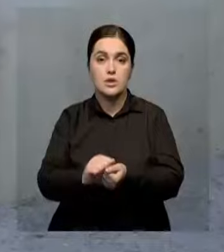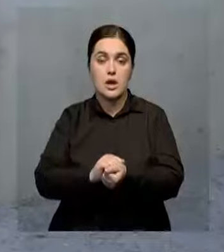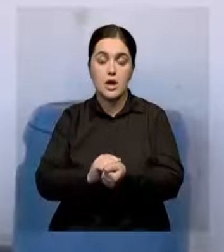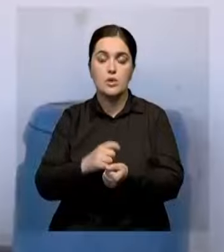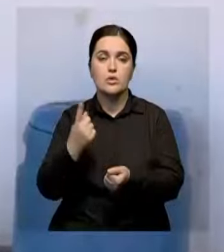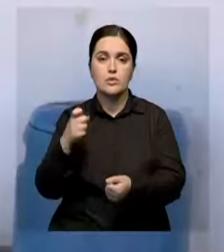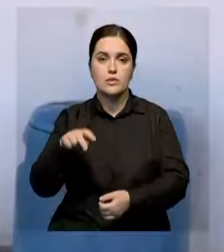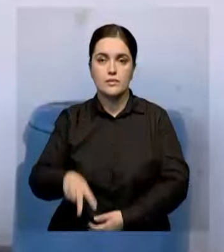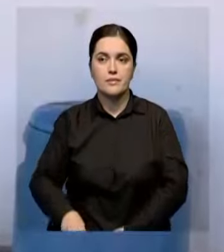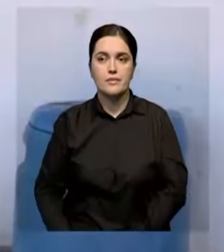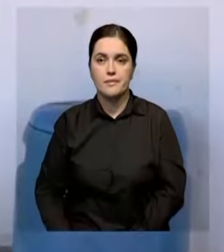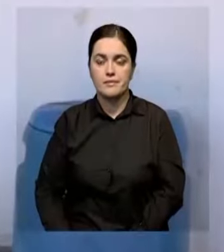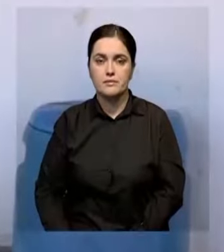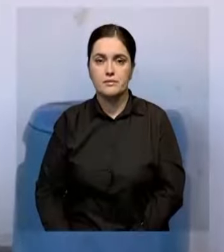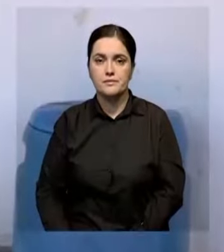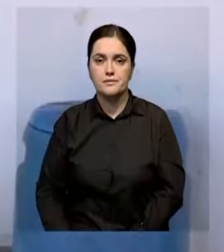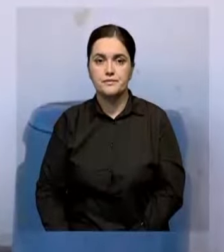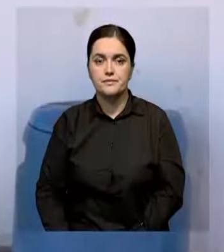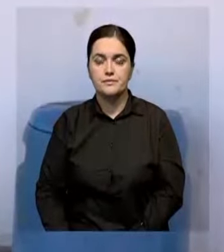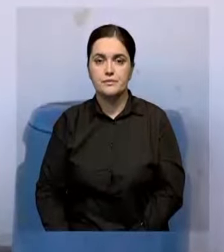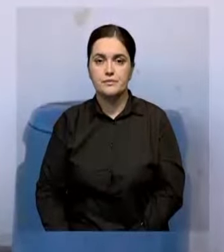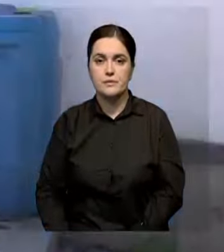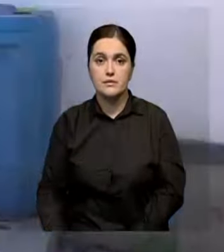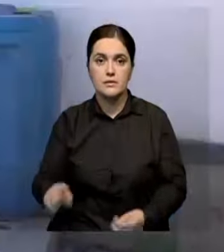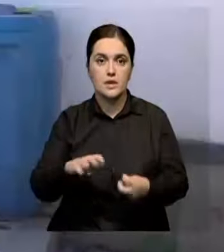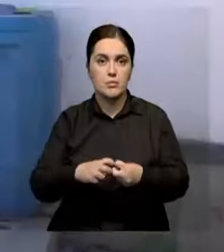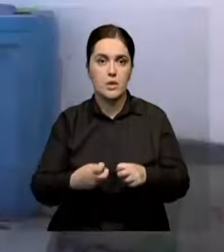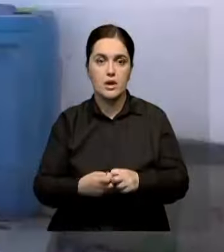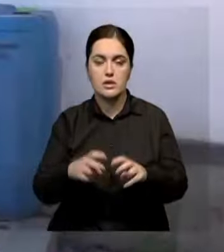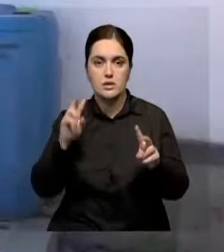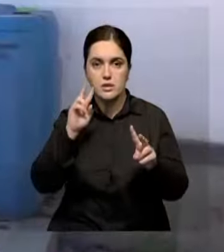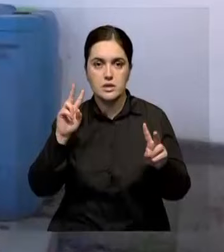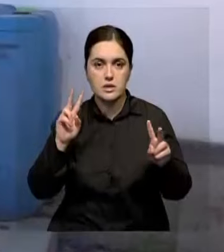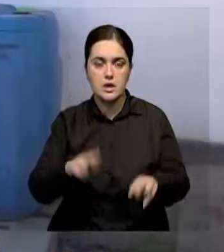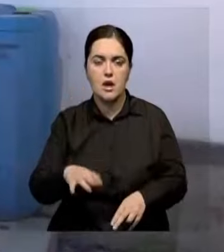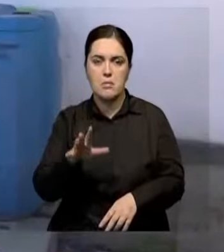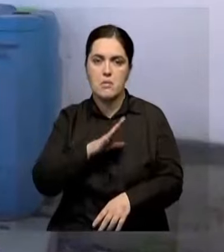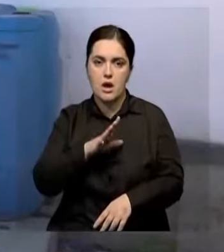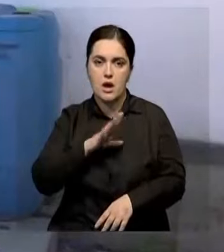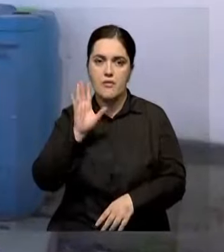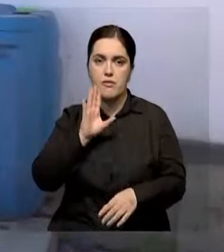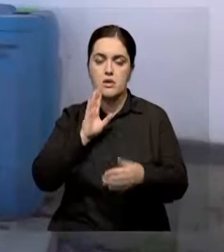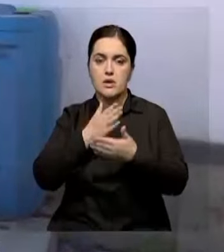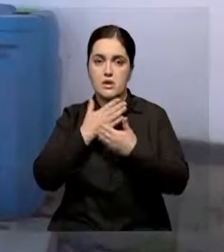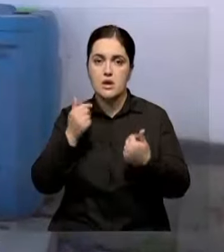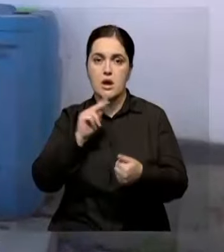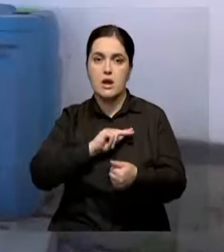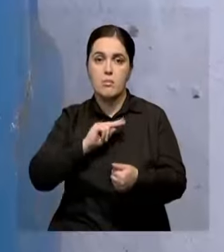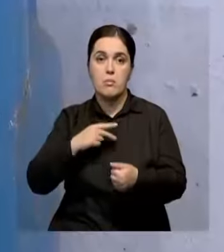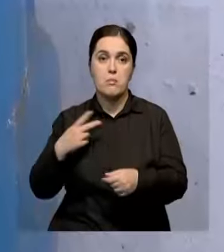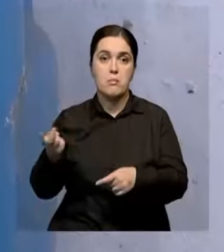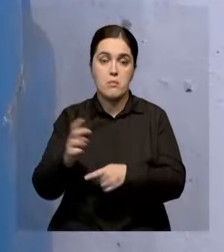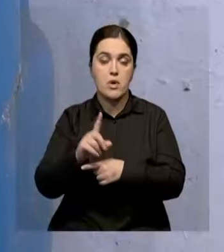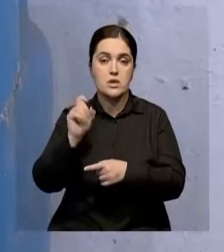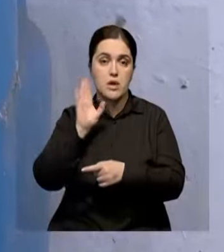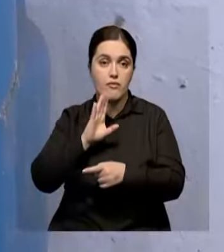100. Вообще проблема частично, вообще не знаем даже. Иногда воды не бывает, с работы приходим, за водой идешь.